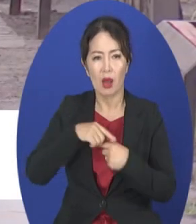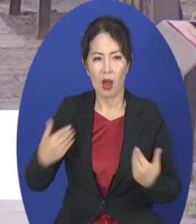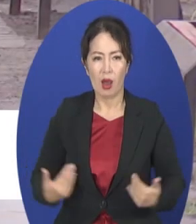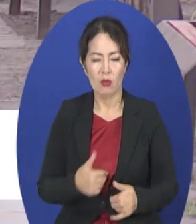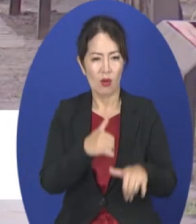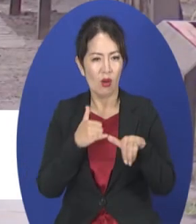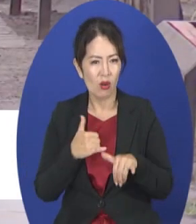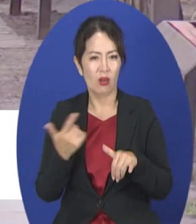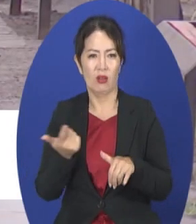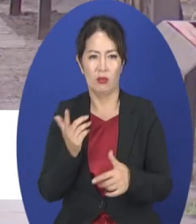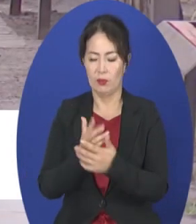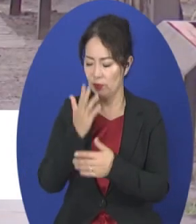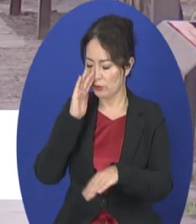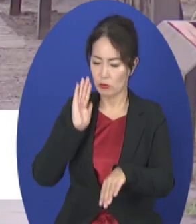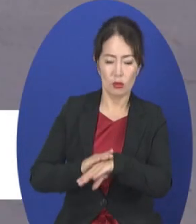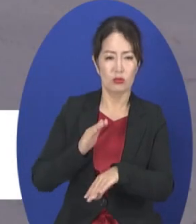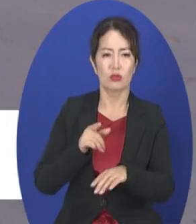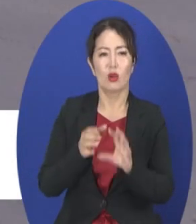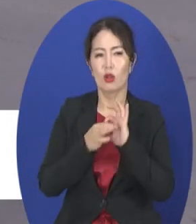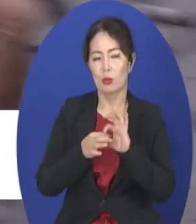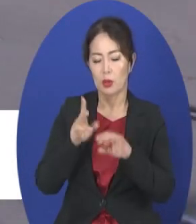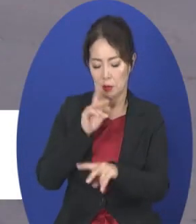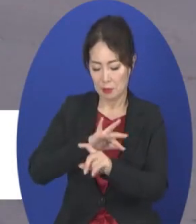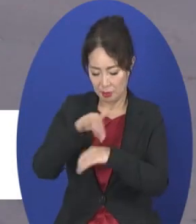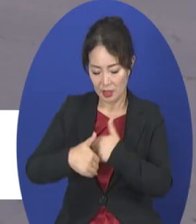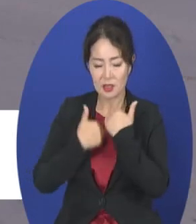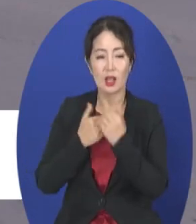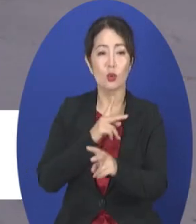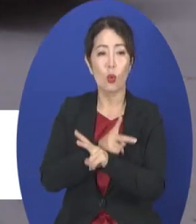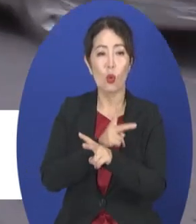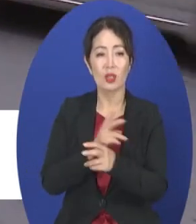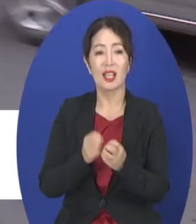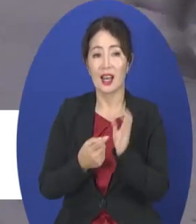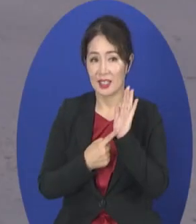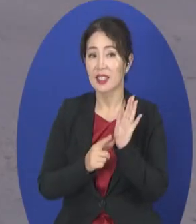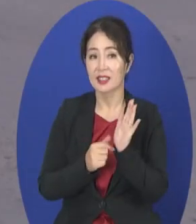хохироодог энэ байдлыг цэцлэхэд бие даасан хууль эргэцэн орчин бүрдэх шаардлага үүсжээ.